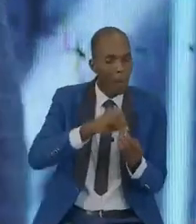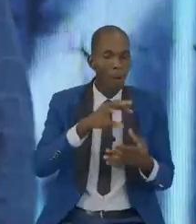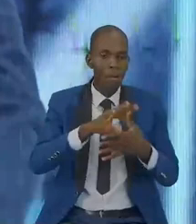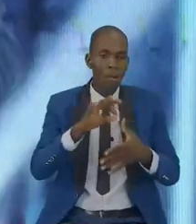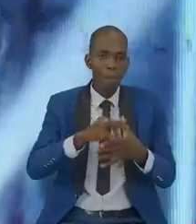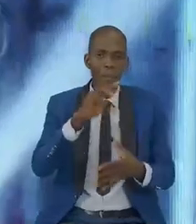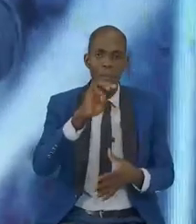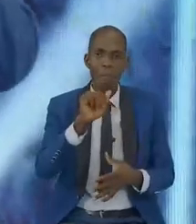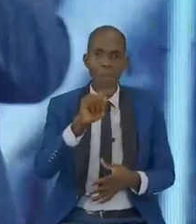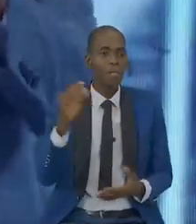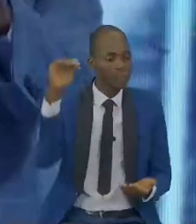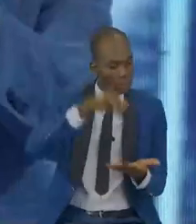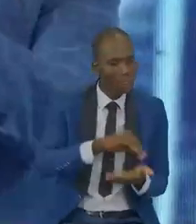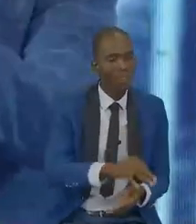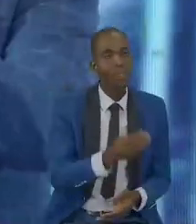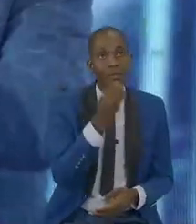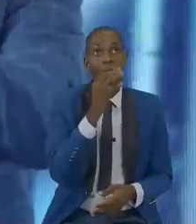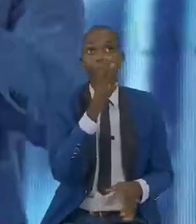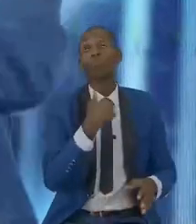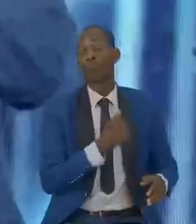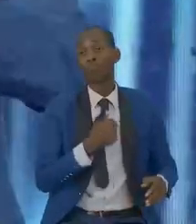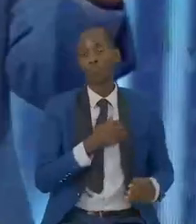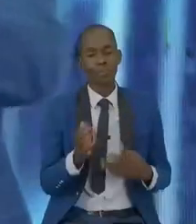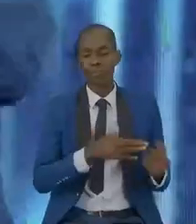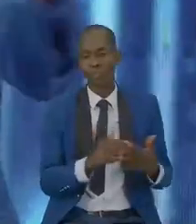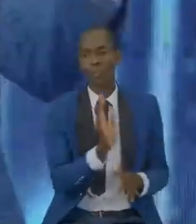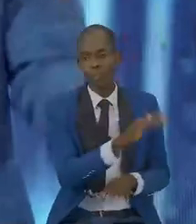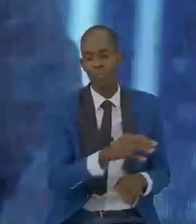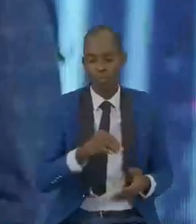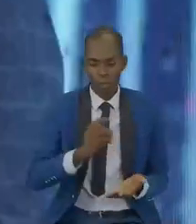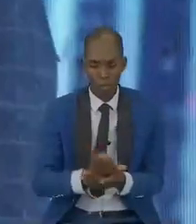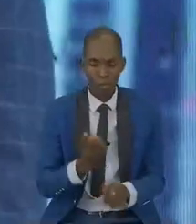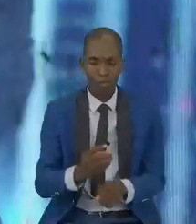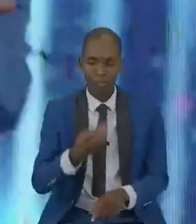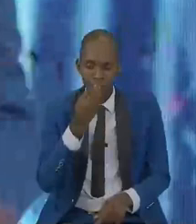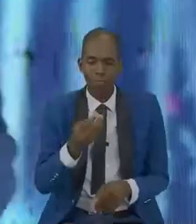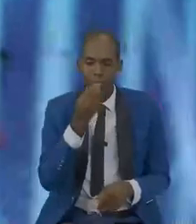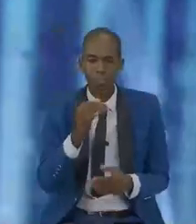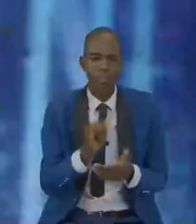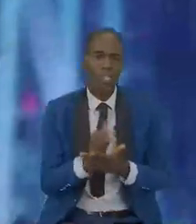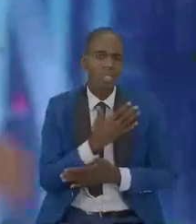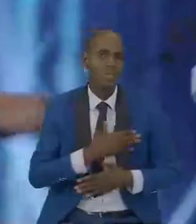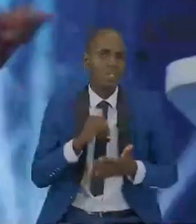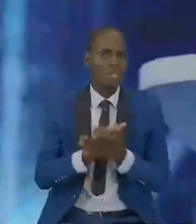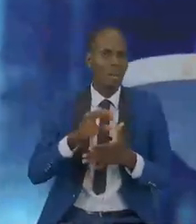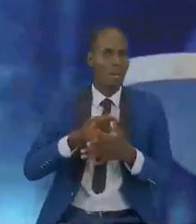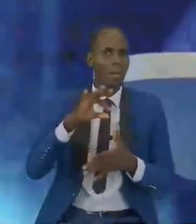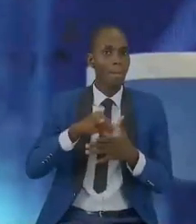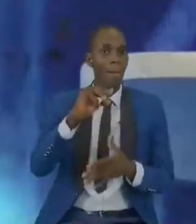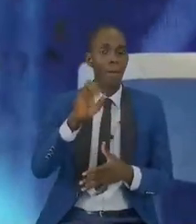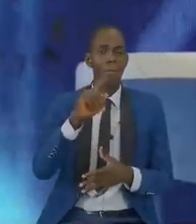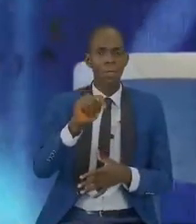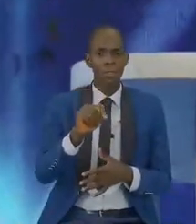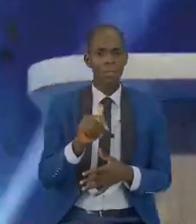elle, et encore, tu as mis la main dans la marmite et tu as pris un autre morceau. Le fait de dire